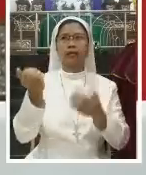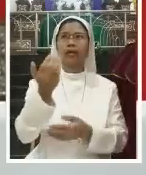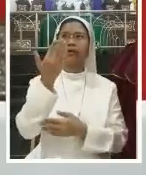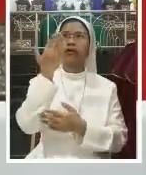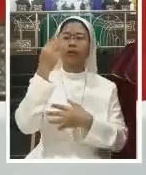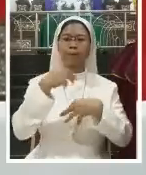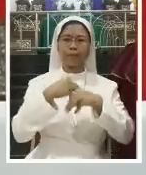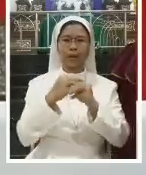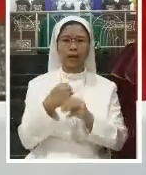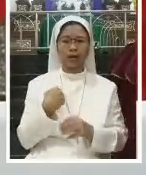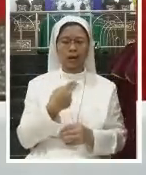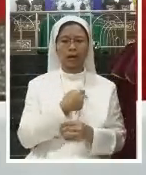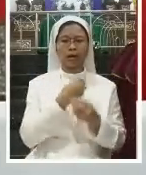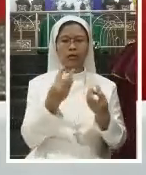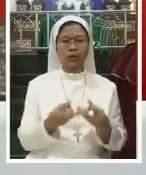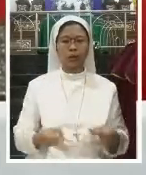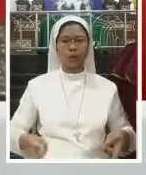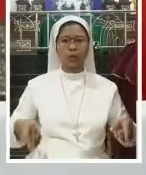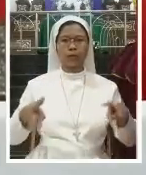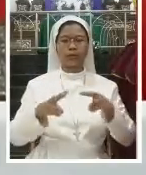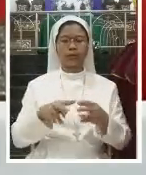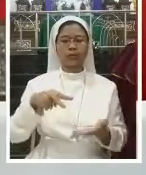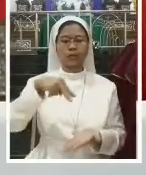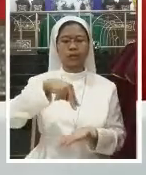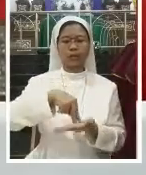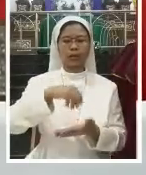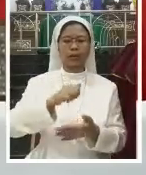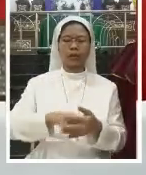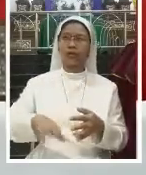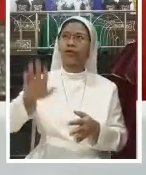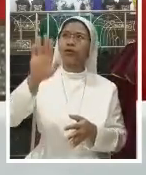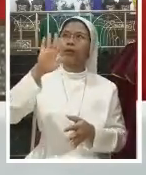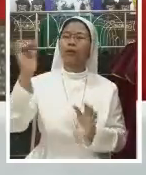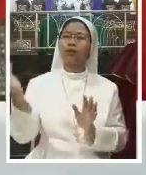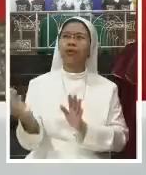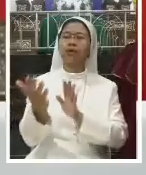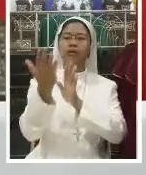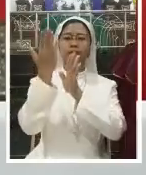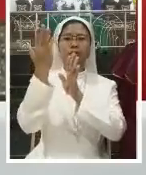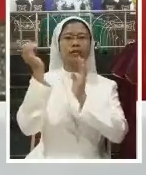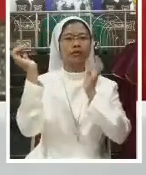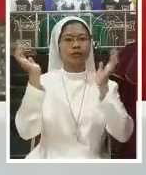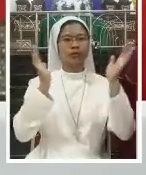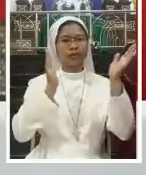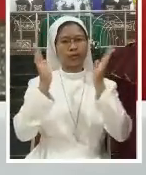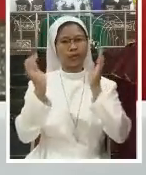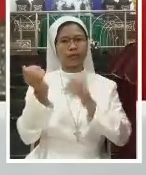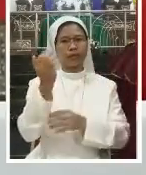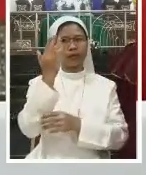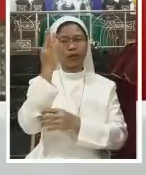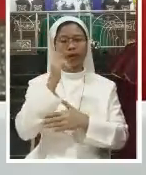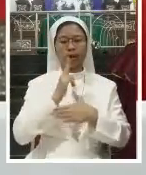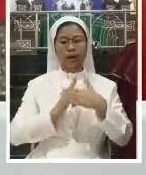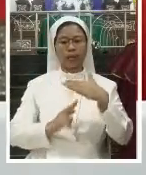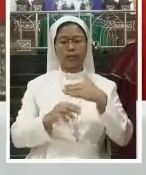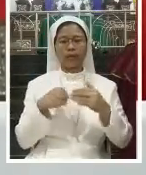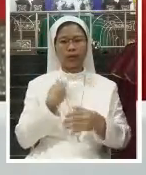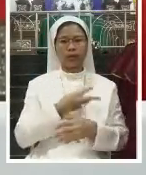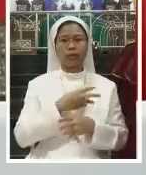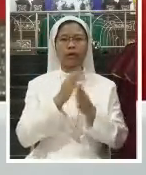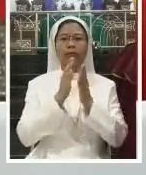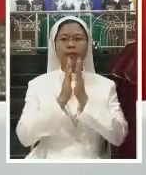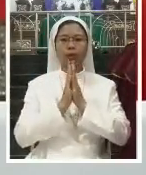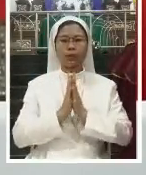Nagpapasalamat ta pinapakanigo mo na magatubang asin maglingkod sa imo. Asin nakikimahera